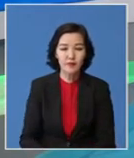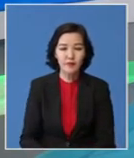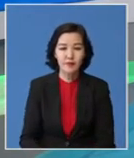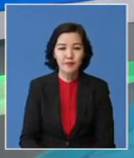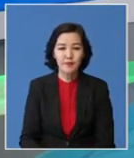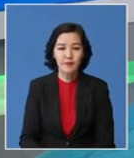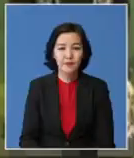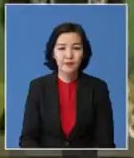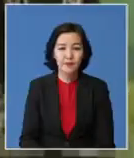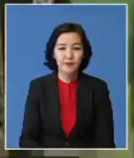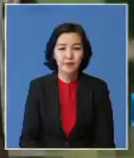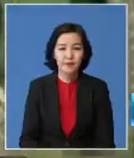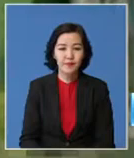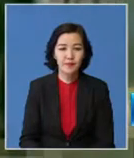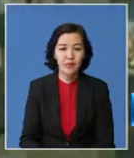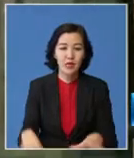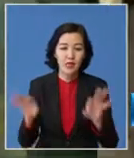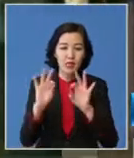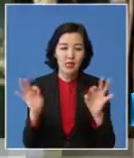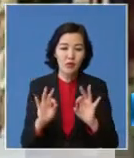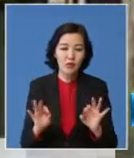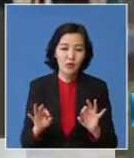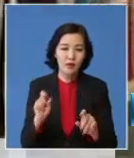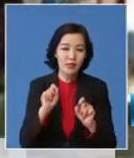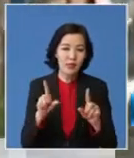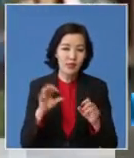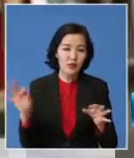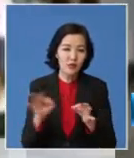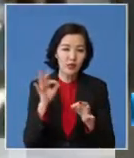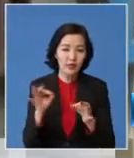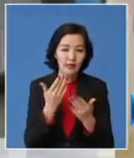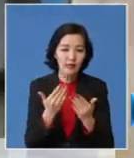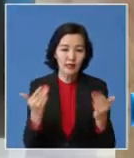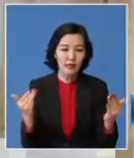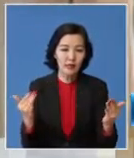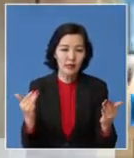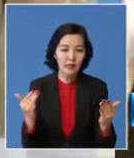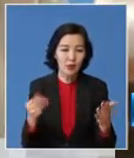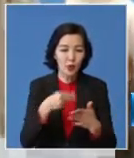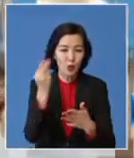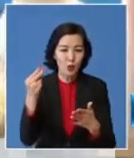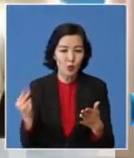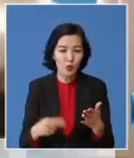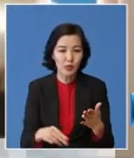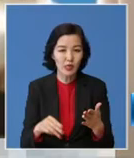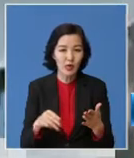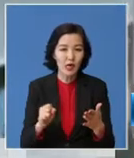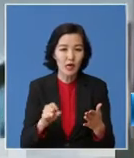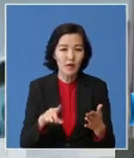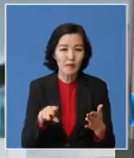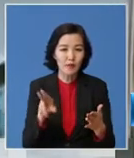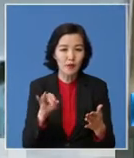республики. Искусству золотого шитья посвящена выставка известной художницы и мастерицы Айжаны